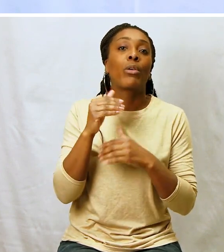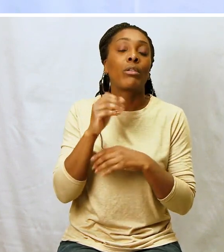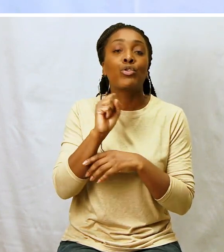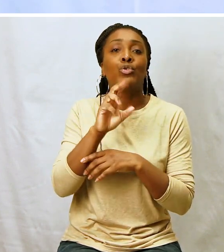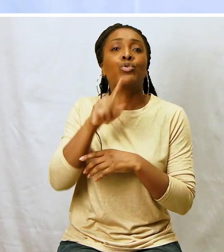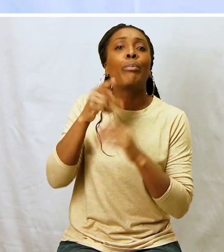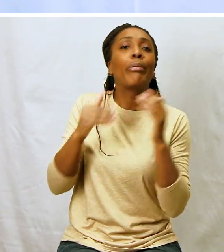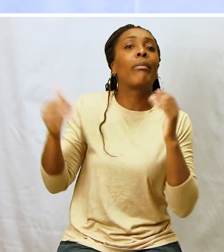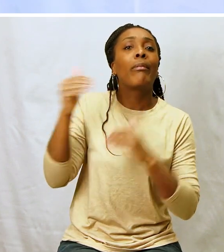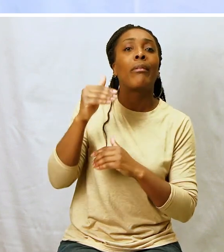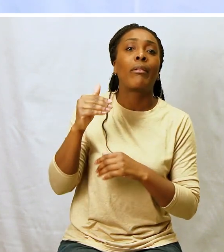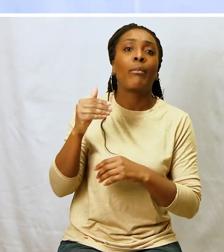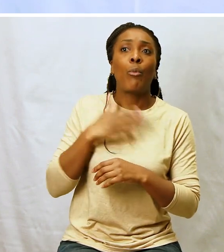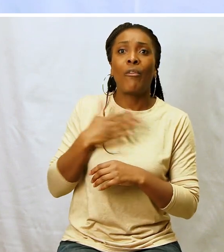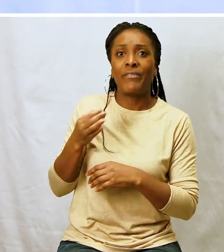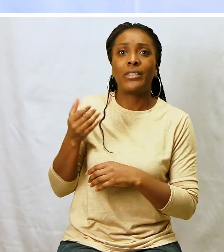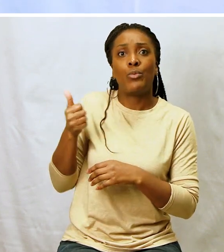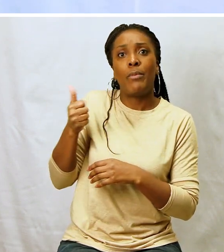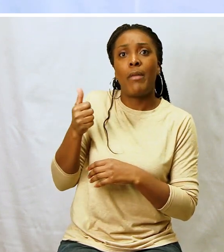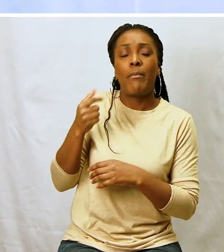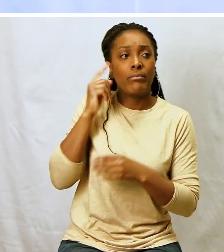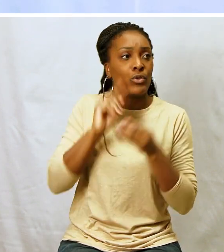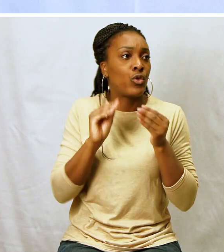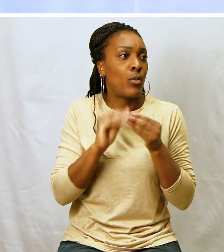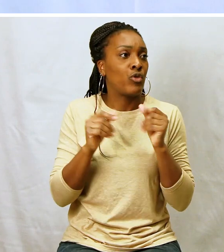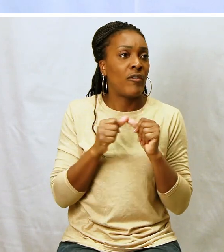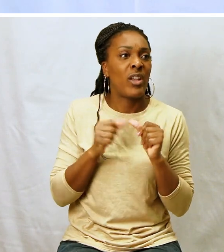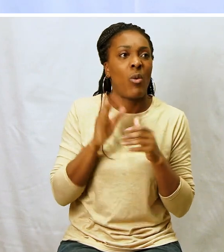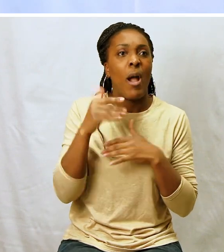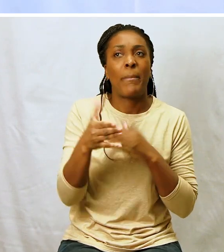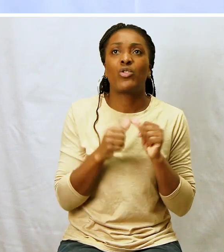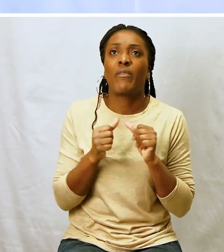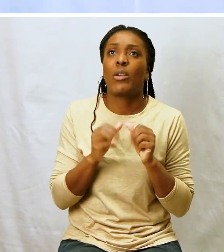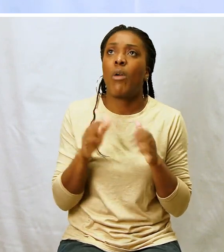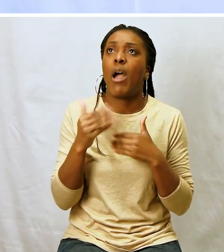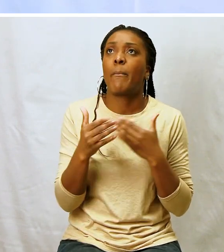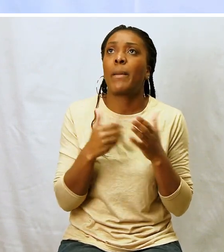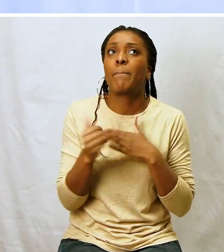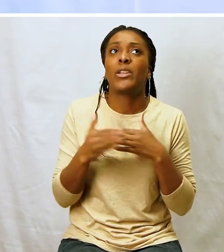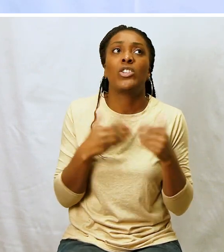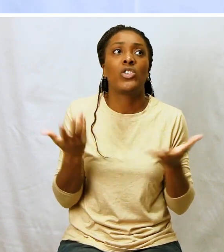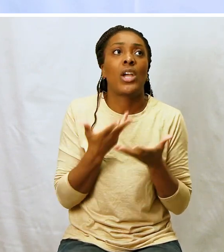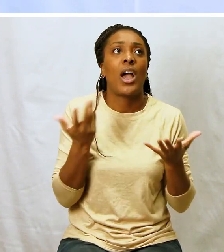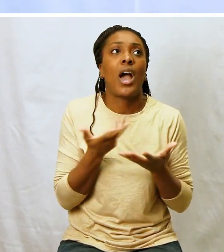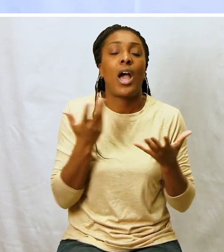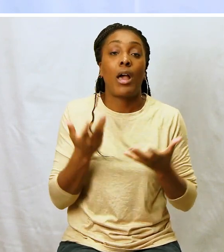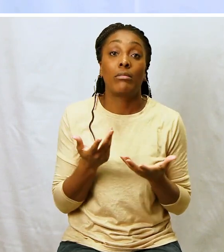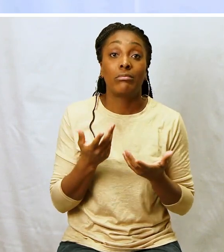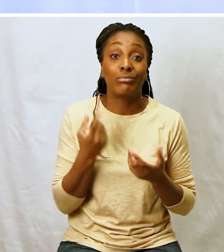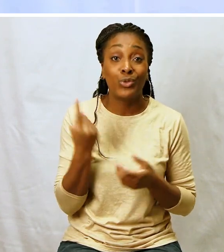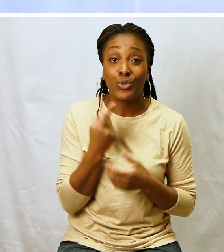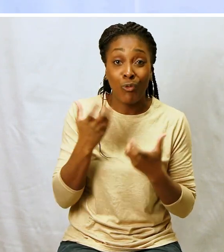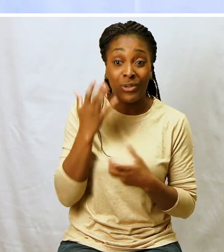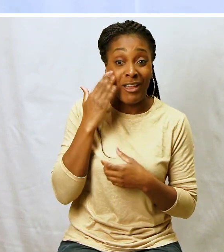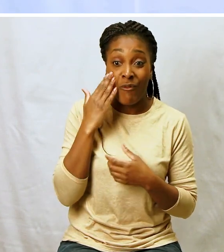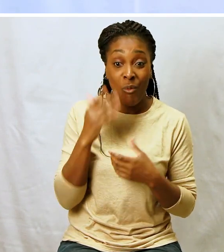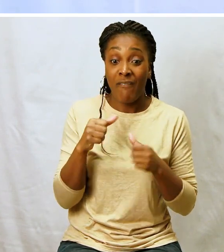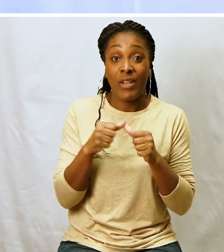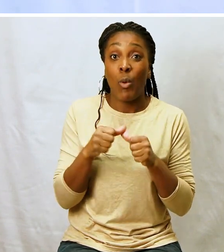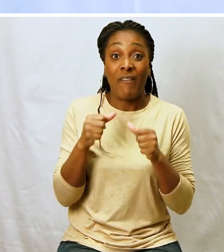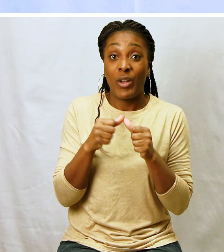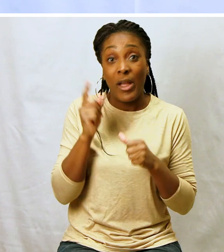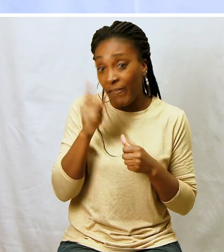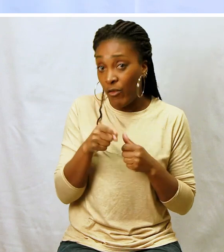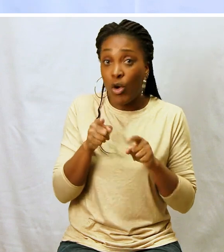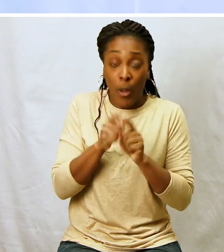savoir, mais qu'est-ce que je dois faire derrière? Pourquoi? Parce que on essaye toujours d'appréhender les choses et de dire, je vais me tracer mon